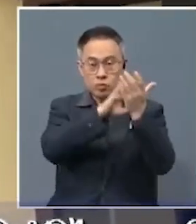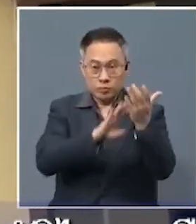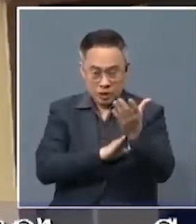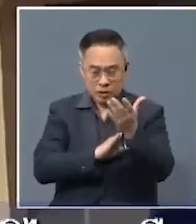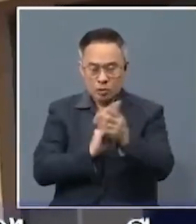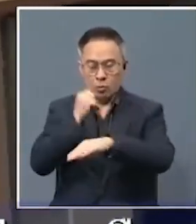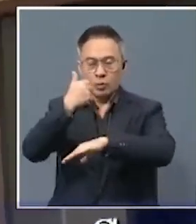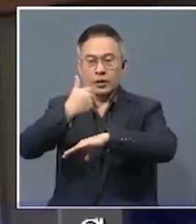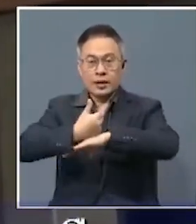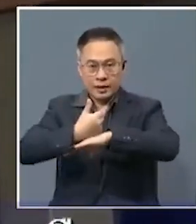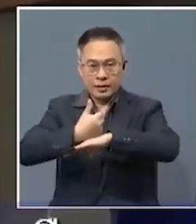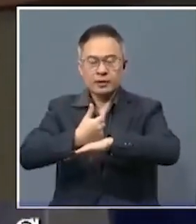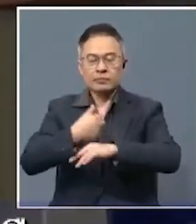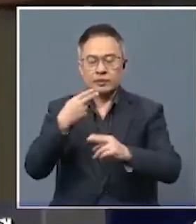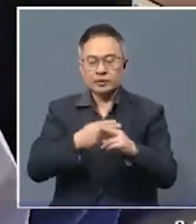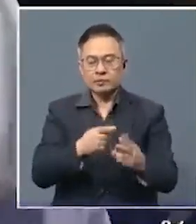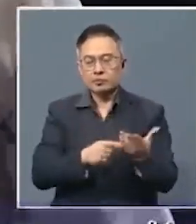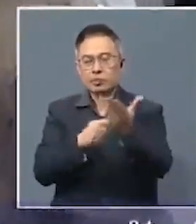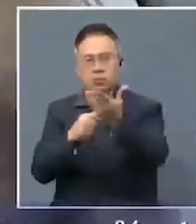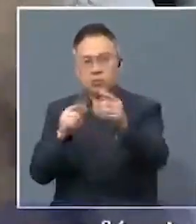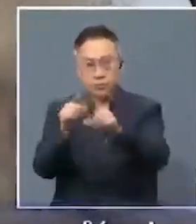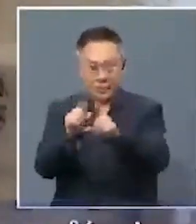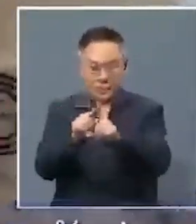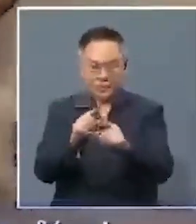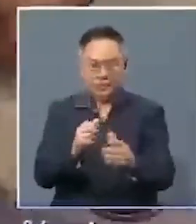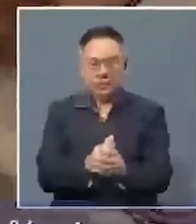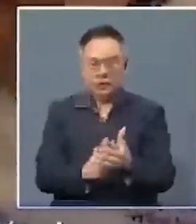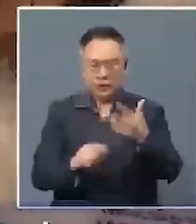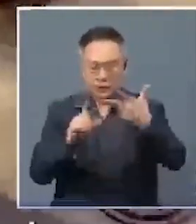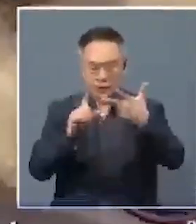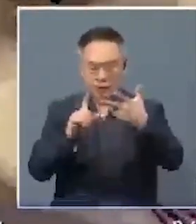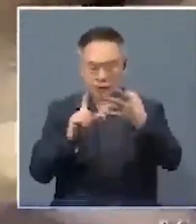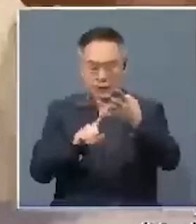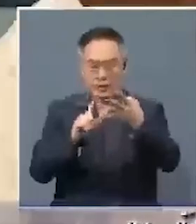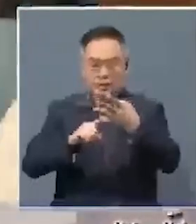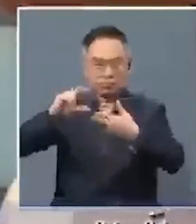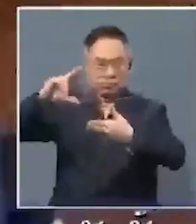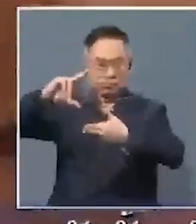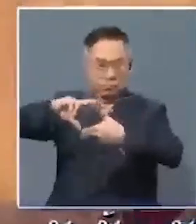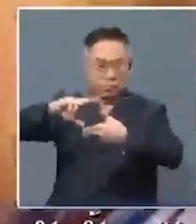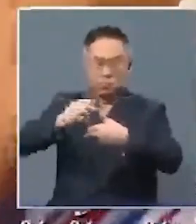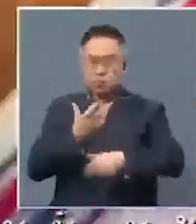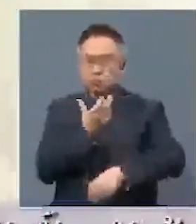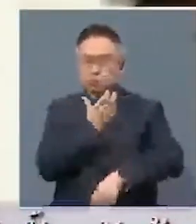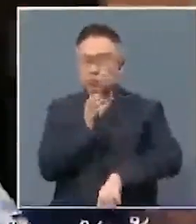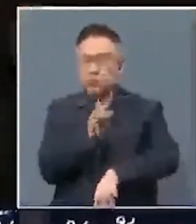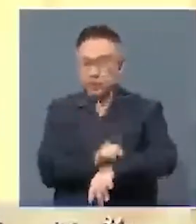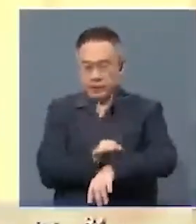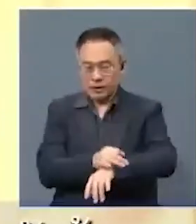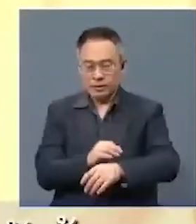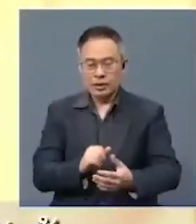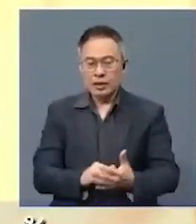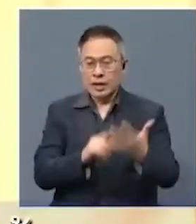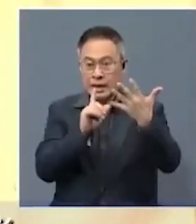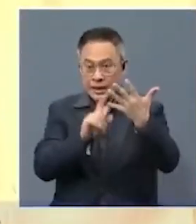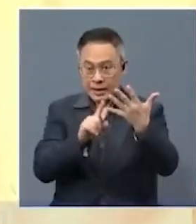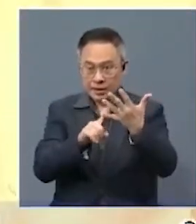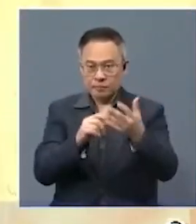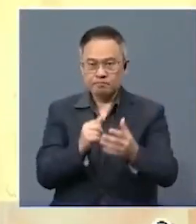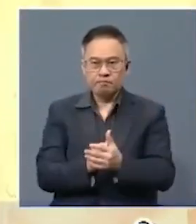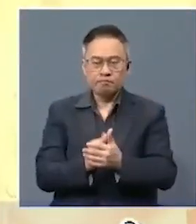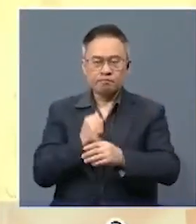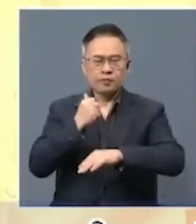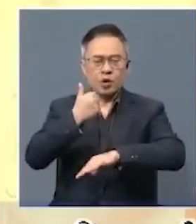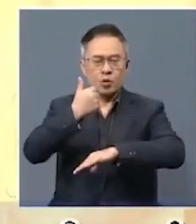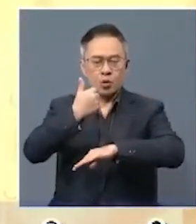มหาดไทยหัวหน้าพรรคภูมิใจไทยพลเอกประวิตรวงษ์สุวรรณหัวหน้าพรรคพลังประชารัฐและนายพีระพันธ์สาลี